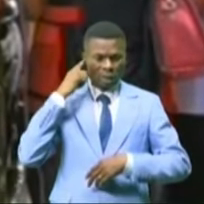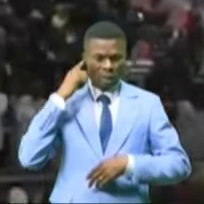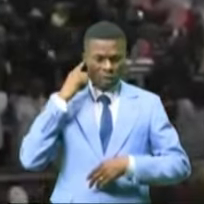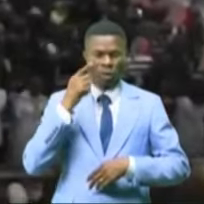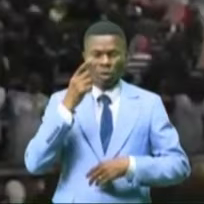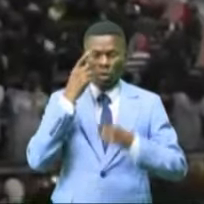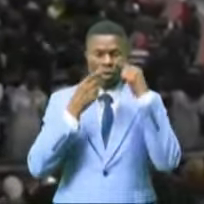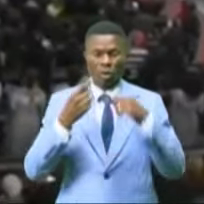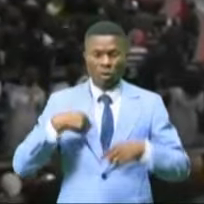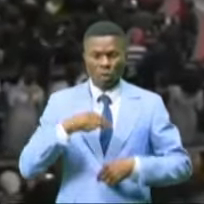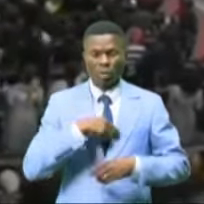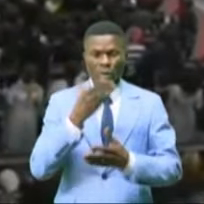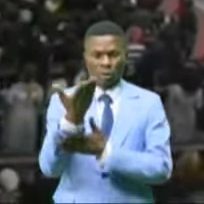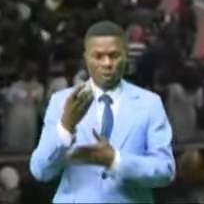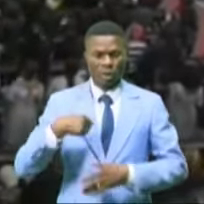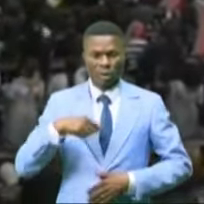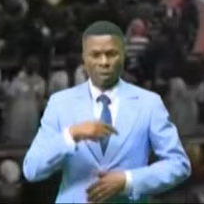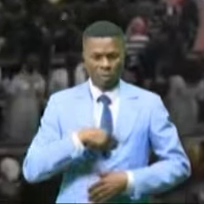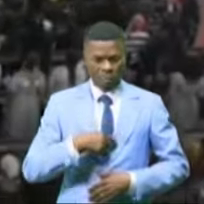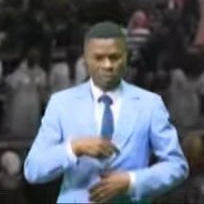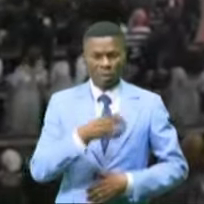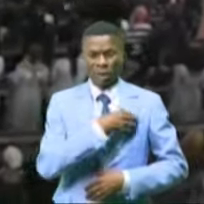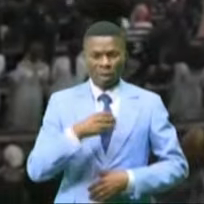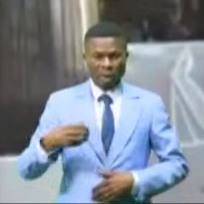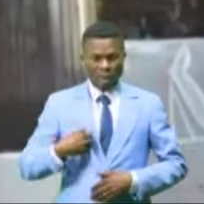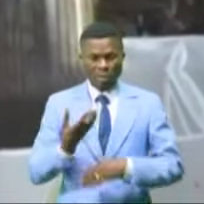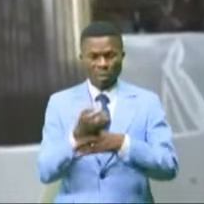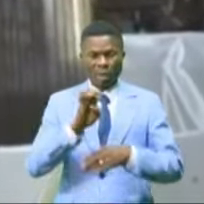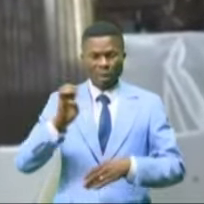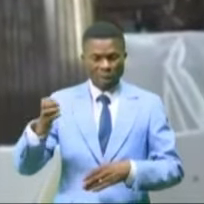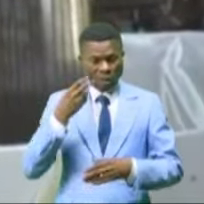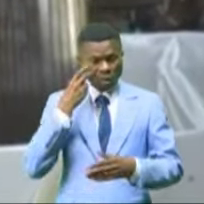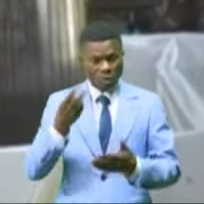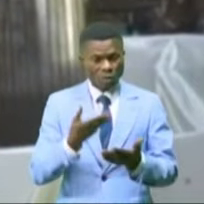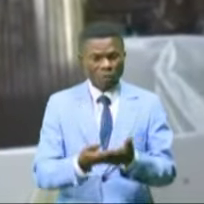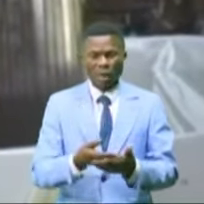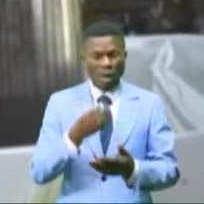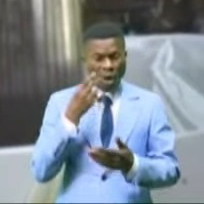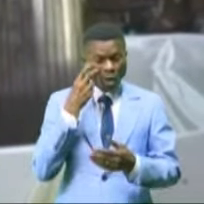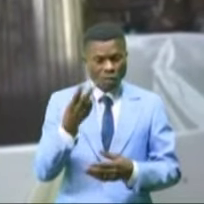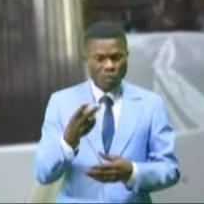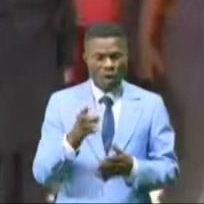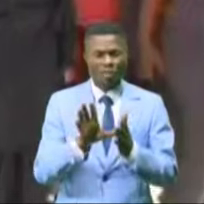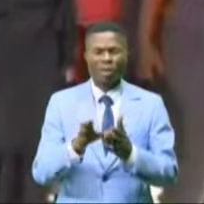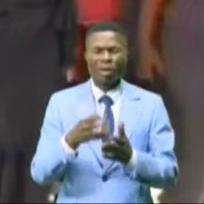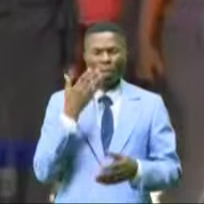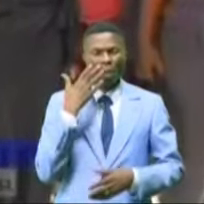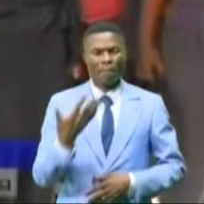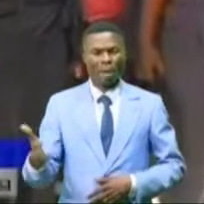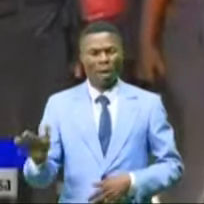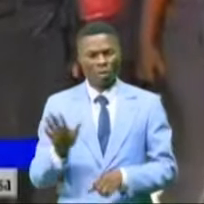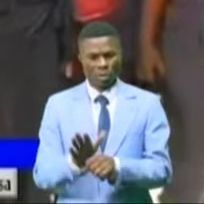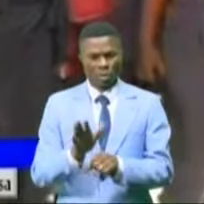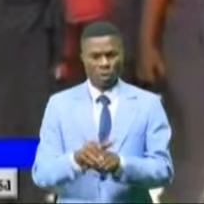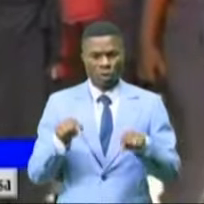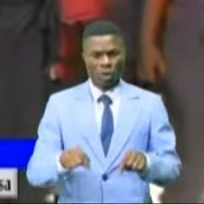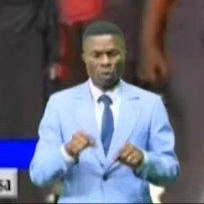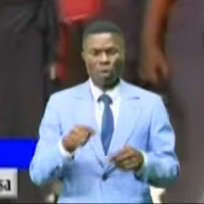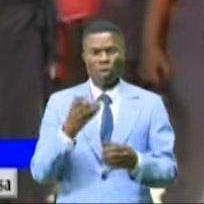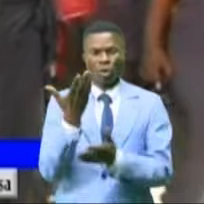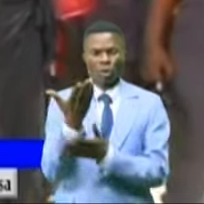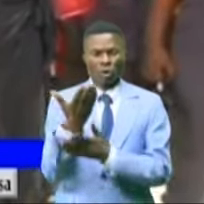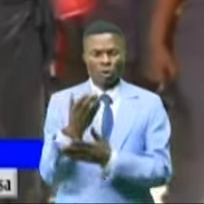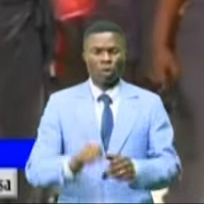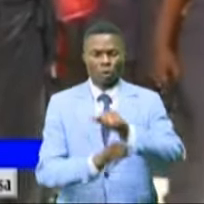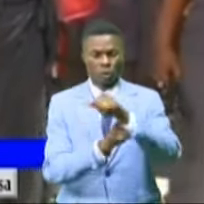supplication. Voir comment on traite la femme au niveau de l'Est, ça fait pitié. Alors, c'est comme ça, aujourd'hui, nous louons l'initiative